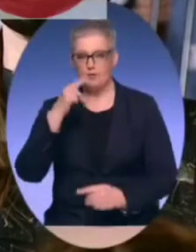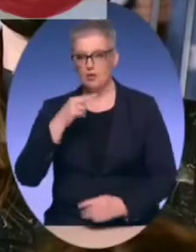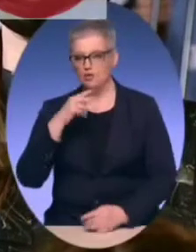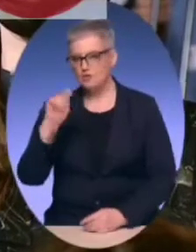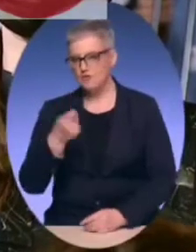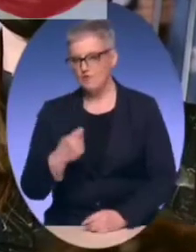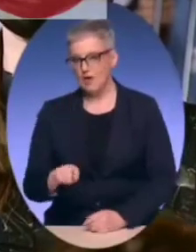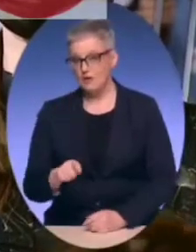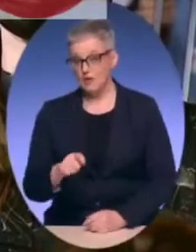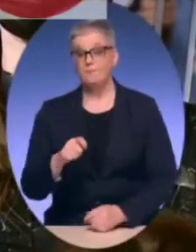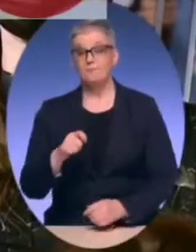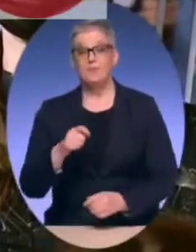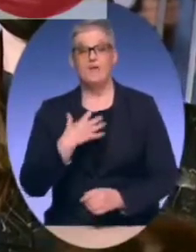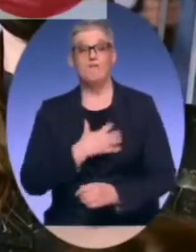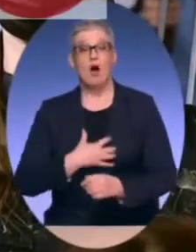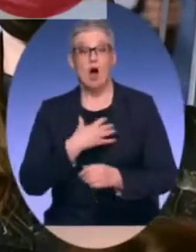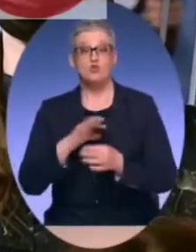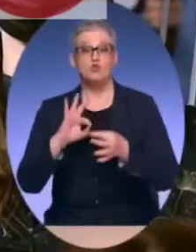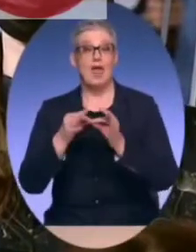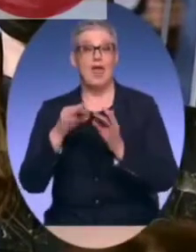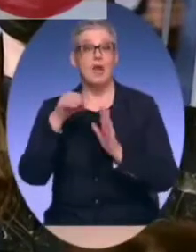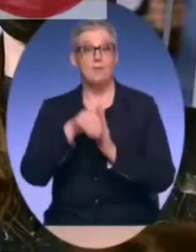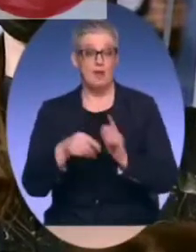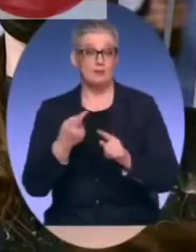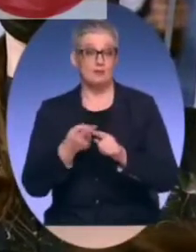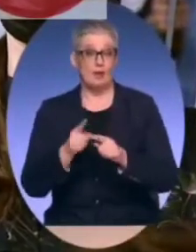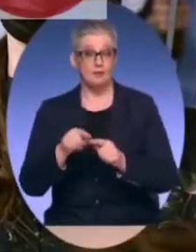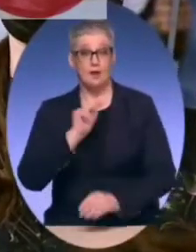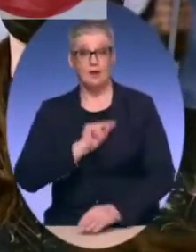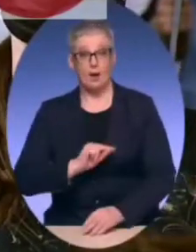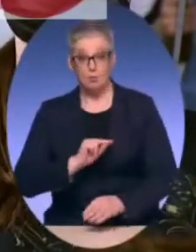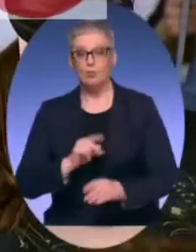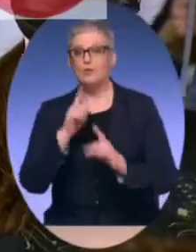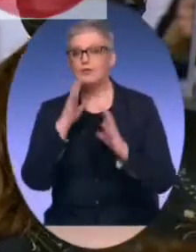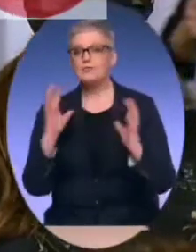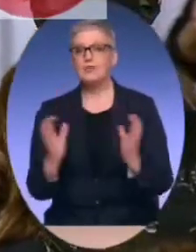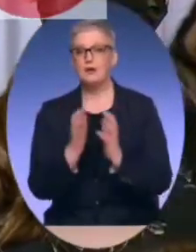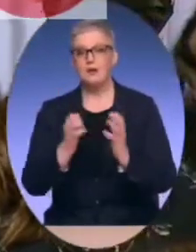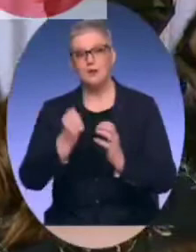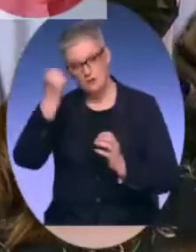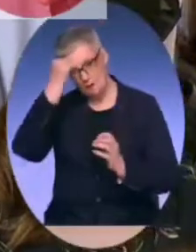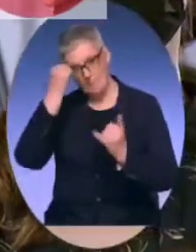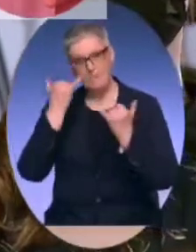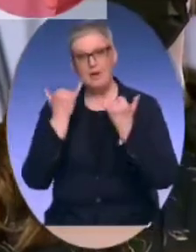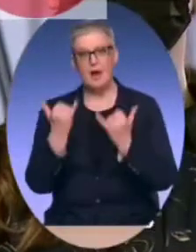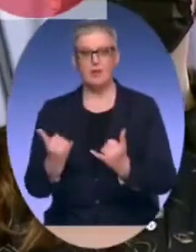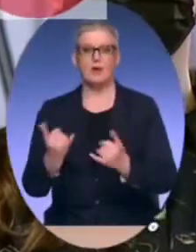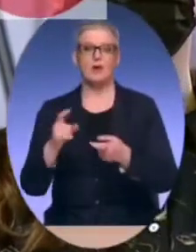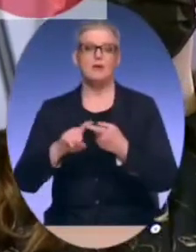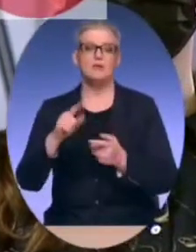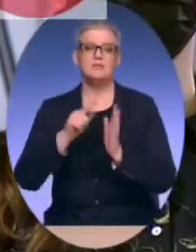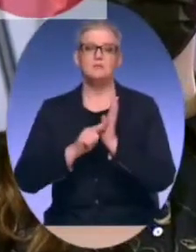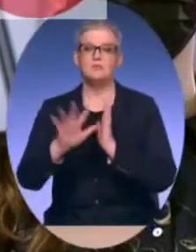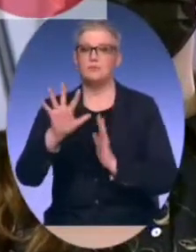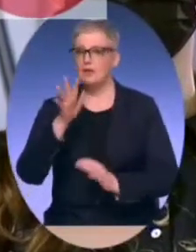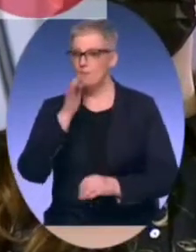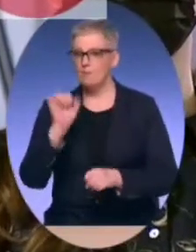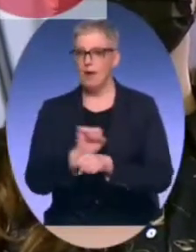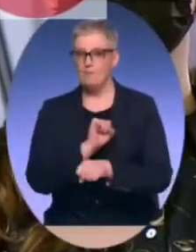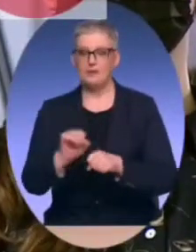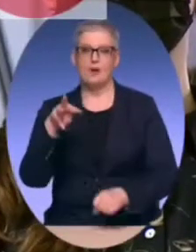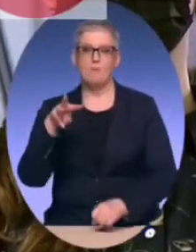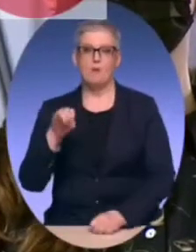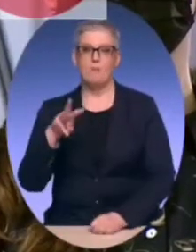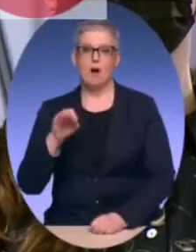войне. Важным элементом в этой работе является сохранение мемориалов. К 75-летию Победы на Мамаевом кургане